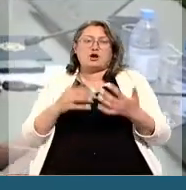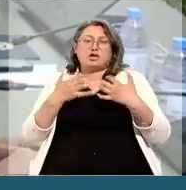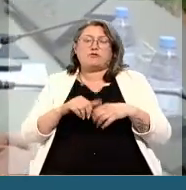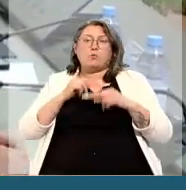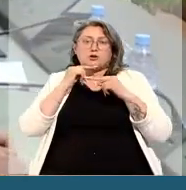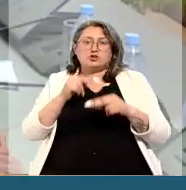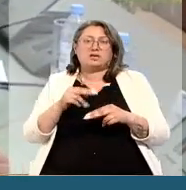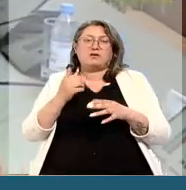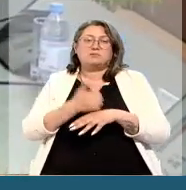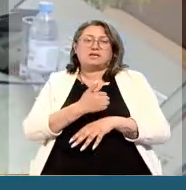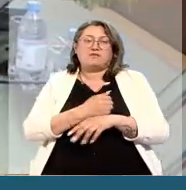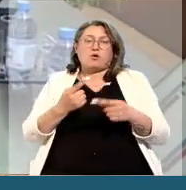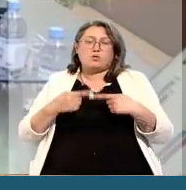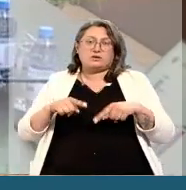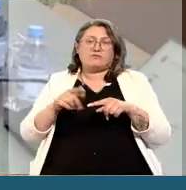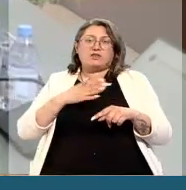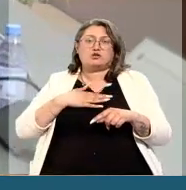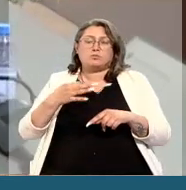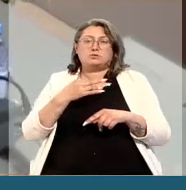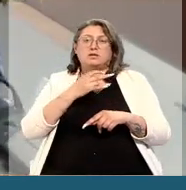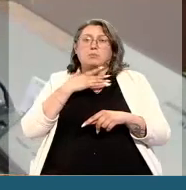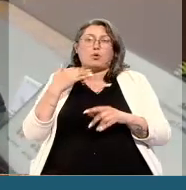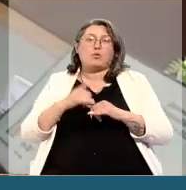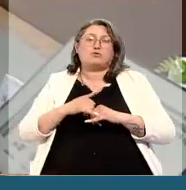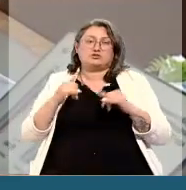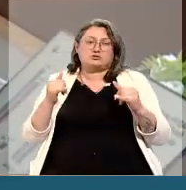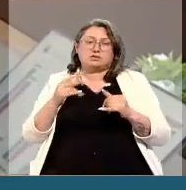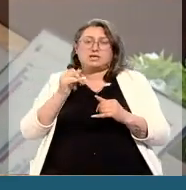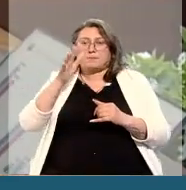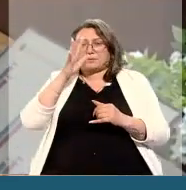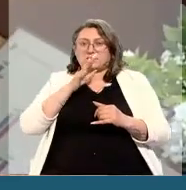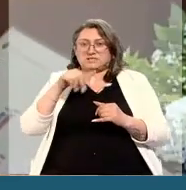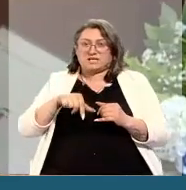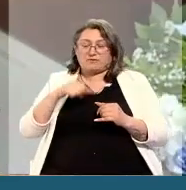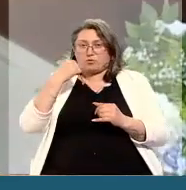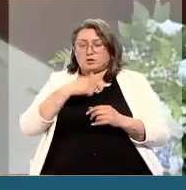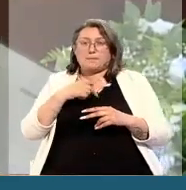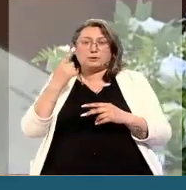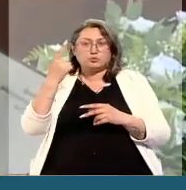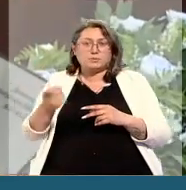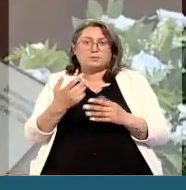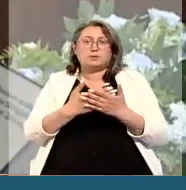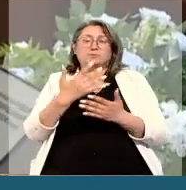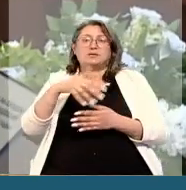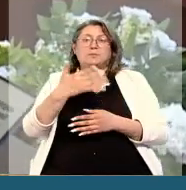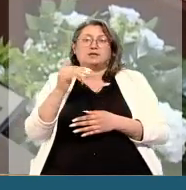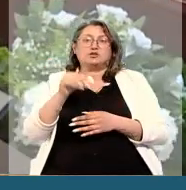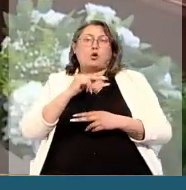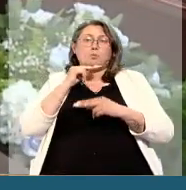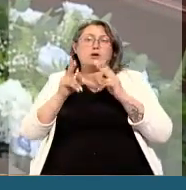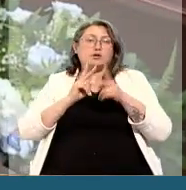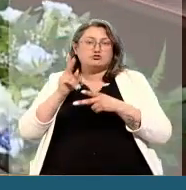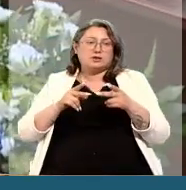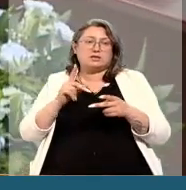количество обращений в административные органы нашей области значительно увеличилось. За 5 месяцев текущего года поступило почти 55 тысяч